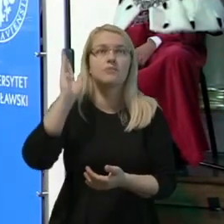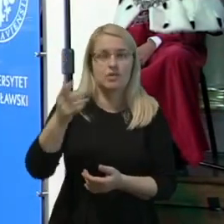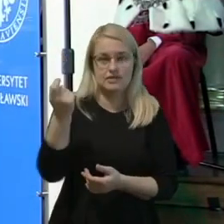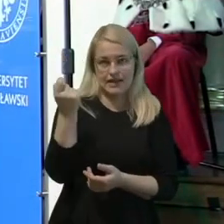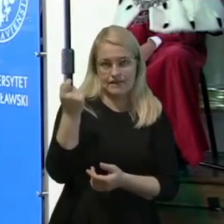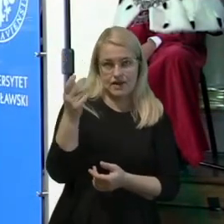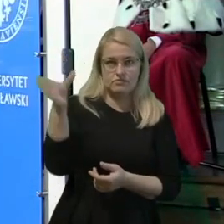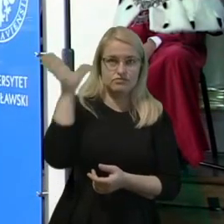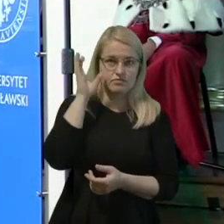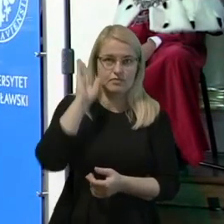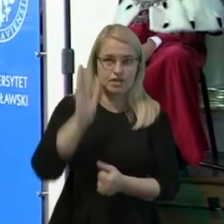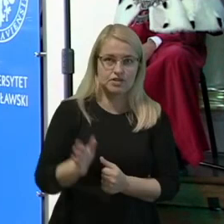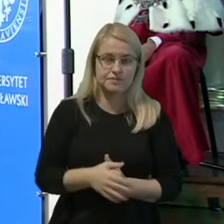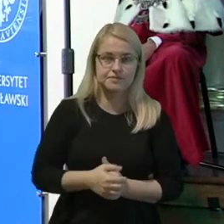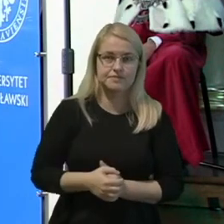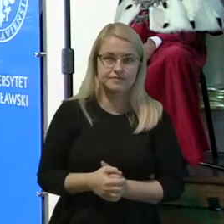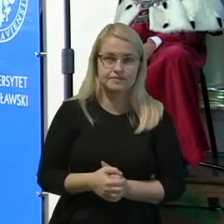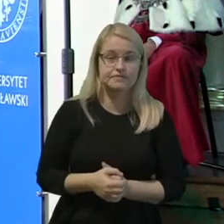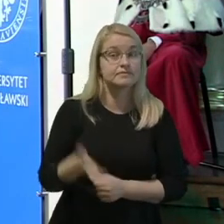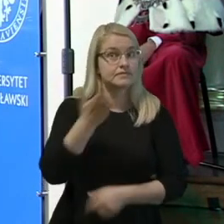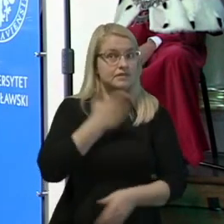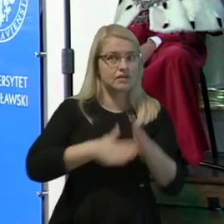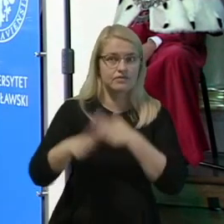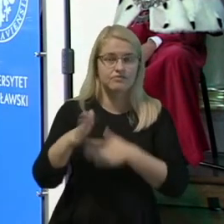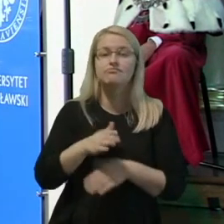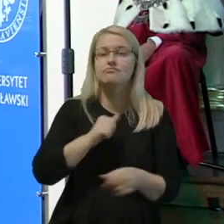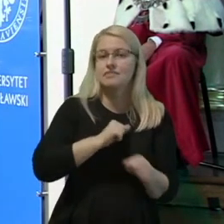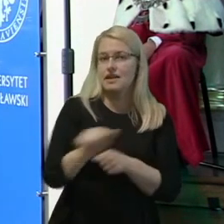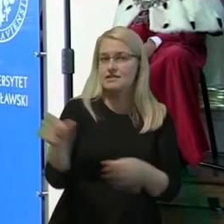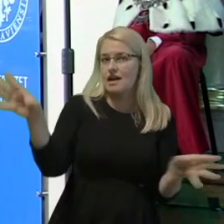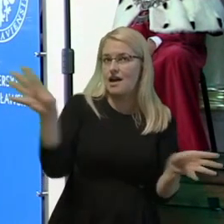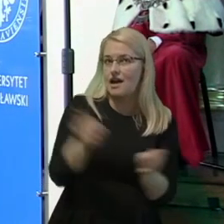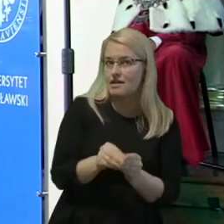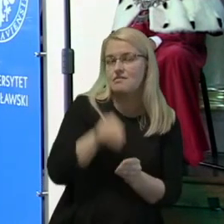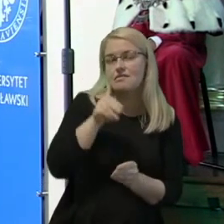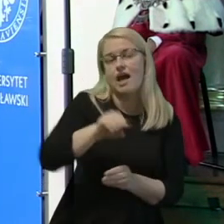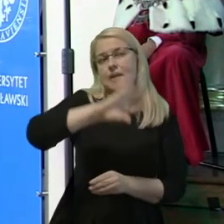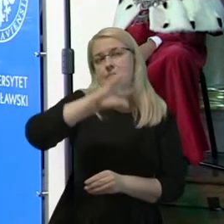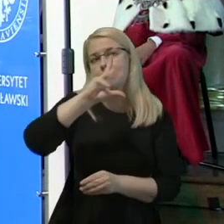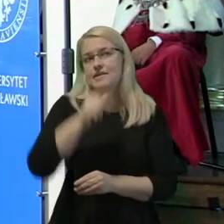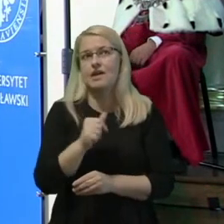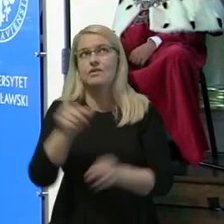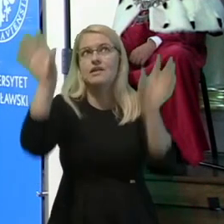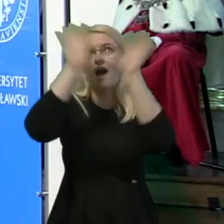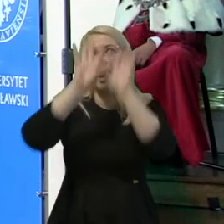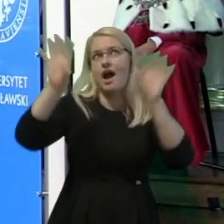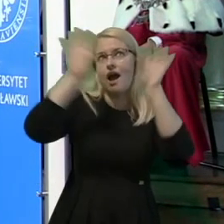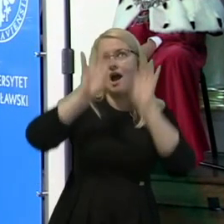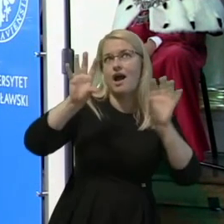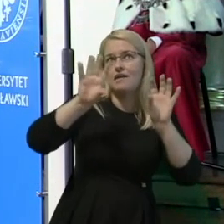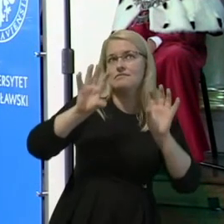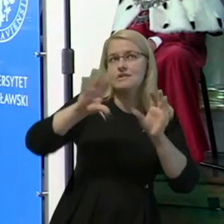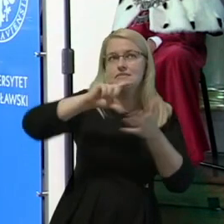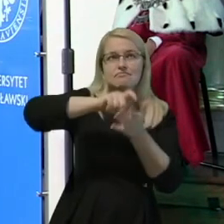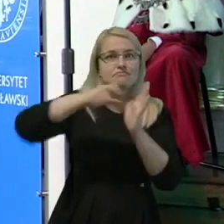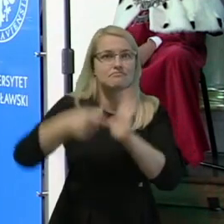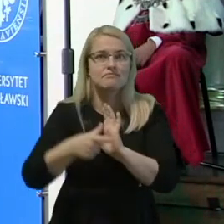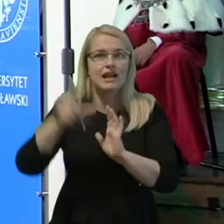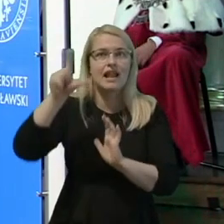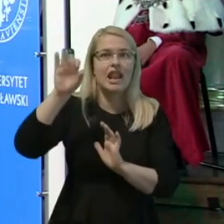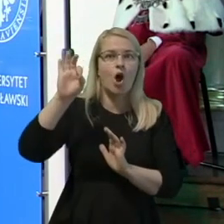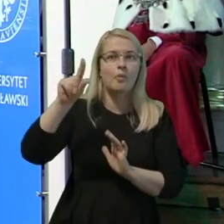moment wysłuchać. Cieszę się, że jesteśmy razem w tej pięknej, barokowej auli leopoldyńskiej,